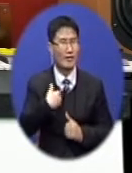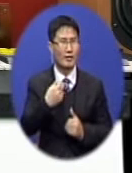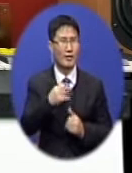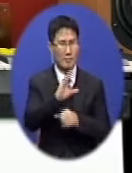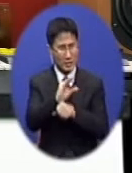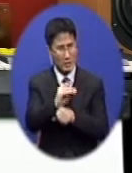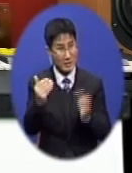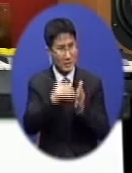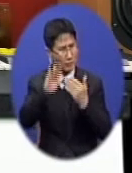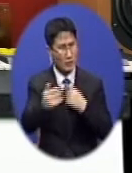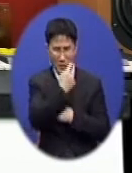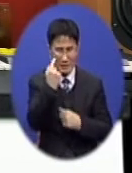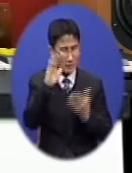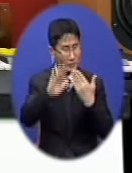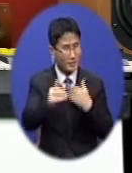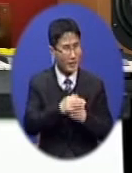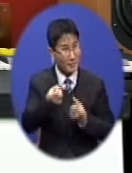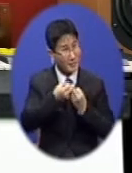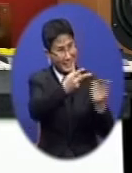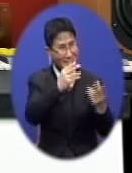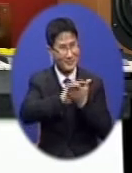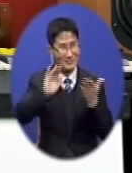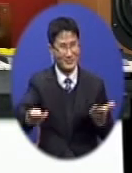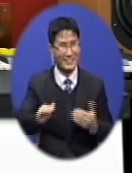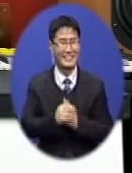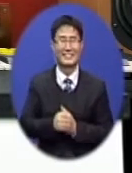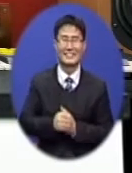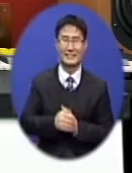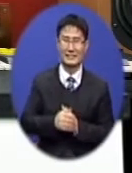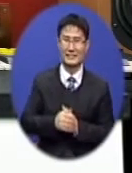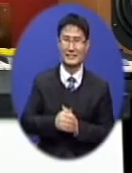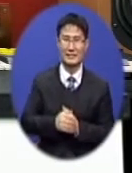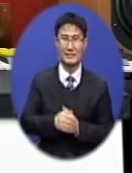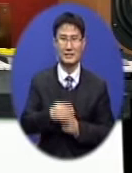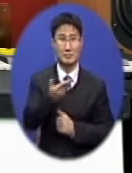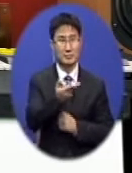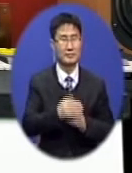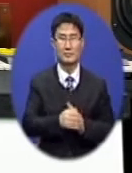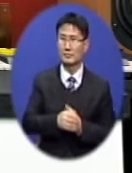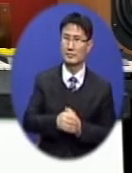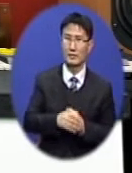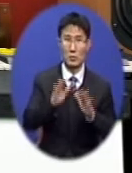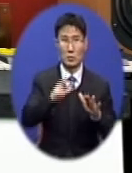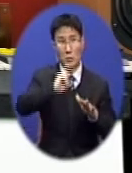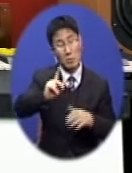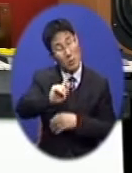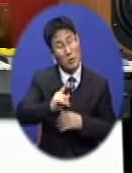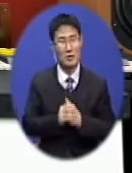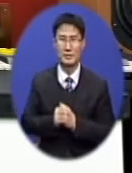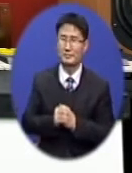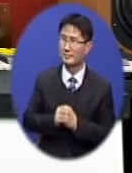다음에 다시 확인 절차를 밟도록 해서 보내드리겠습니다. 네. 우리 아버님, 예. 오늘 노래는 어떤